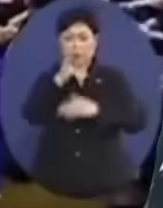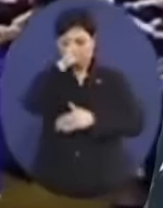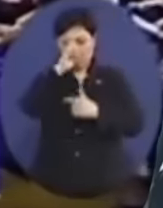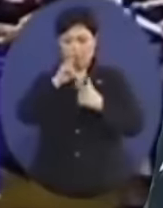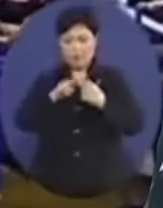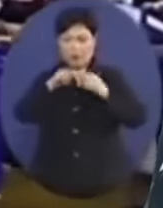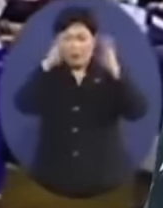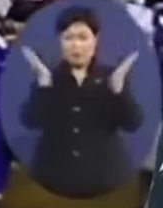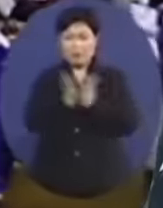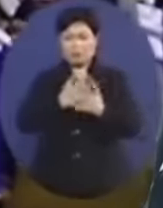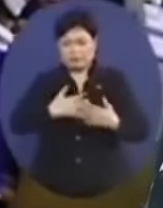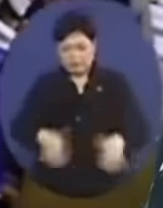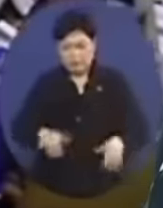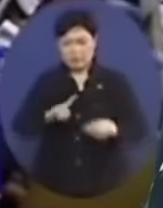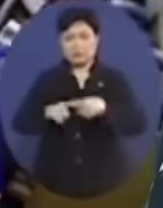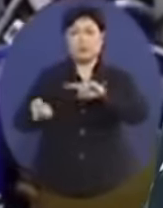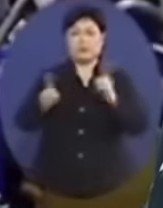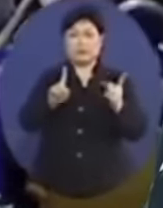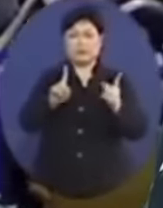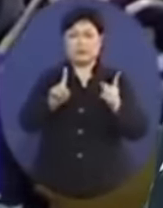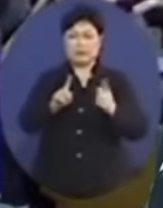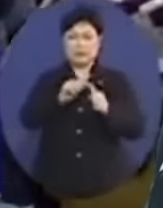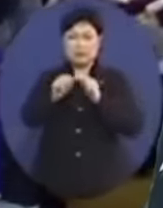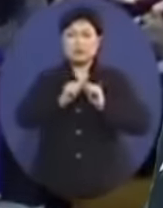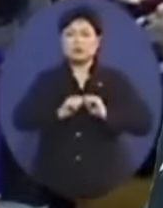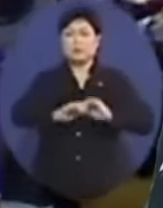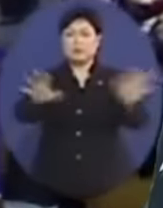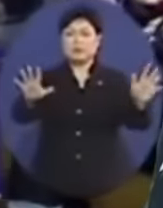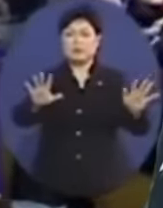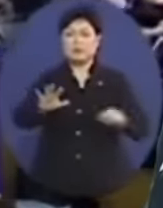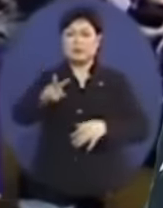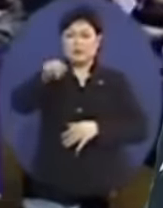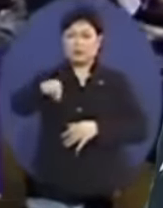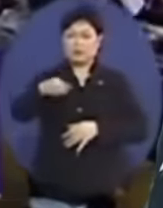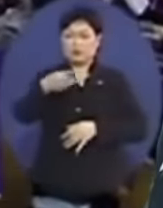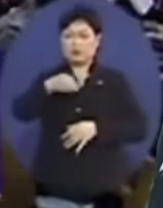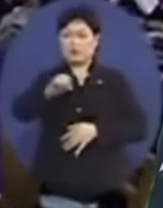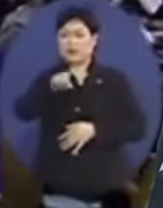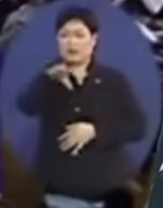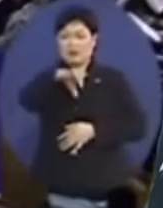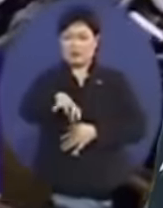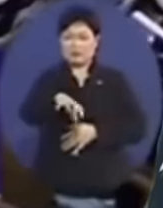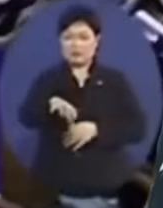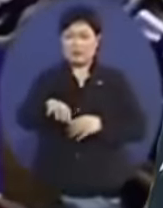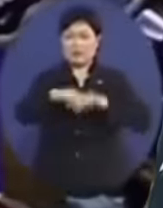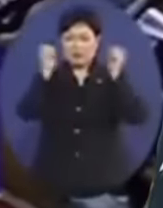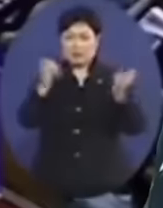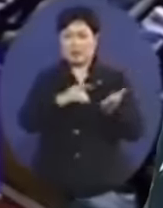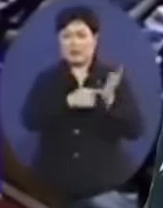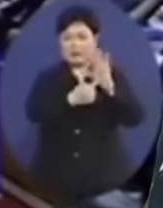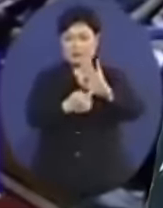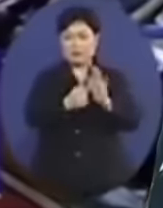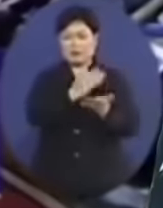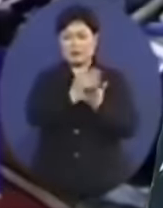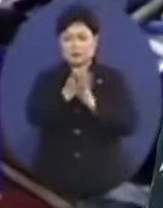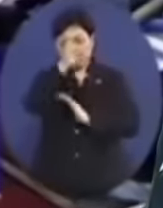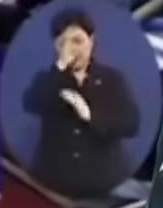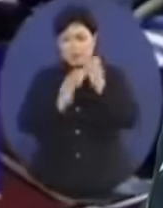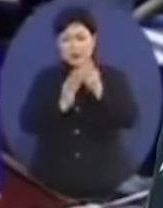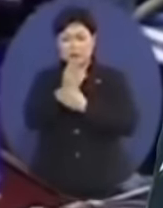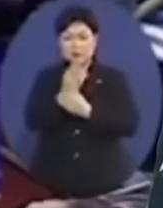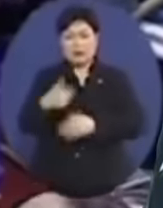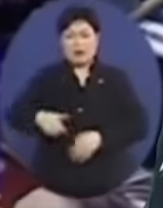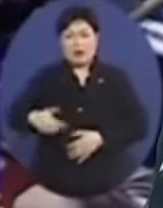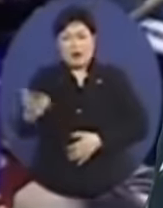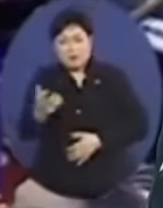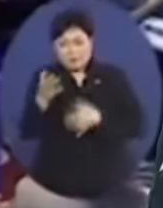모든 약한 것을 고치시니 그의 소문이 온수 지라 사람들이 모든 른 자 곧 각종 병에 걸려서 고통당하는 자